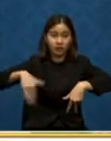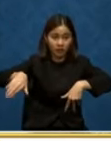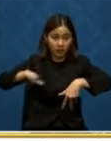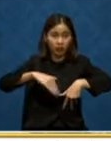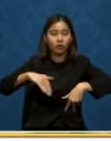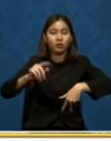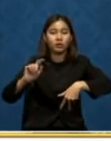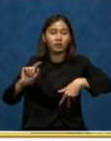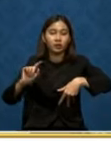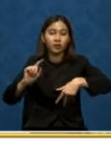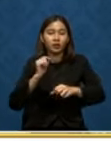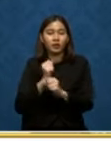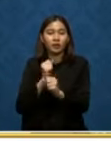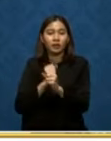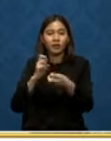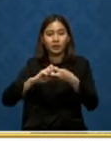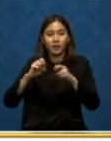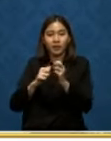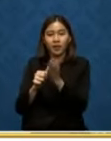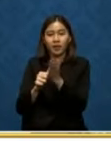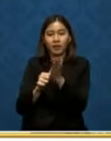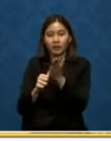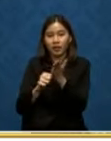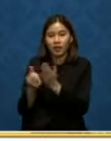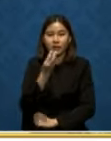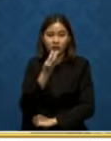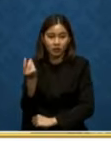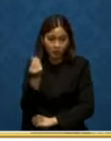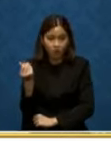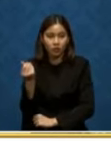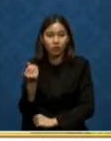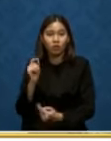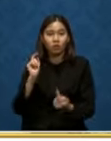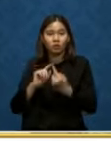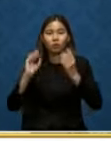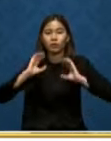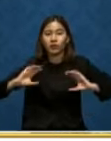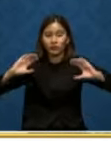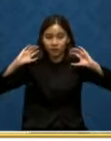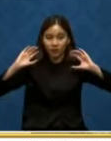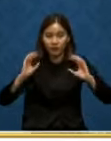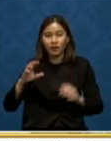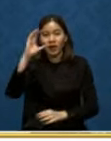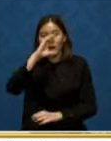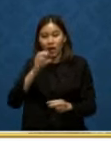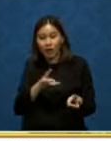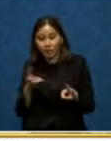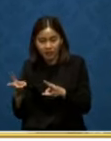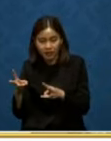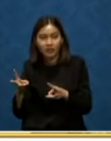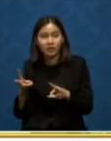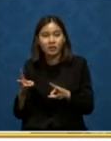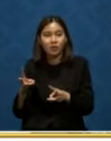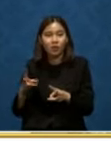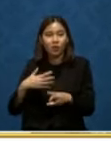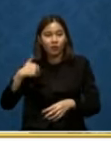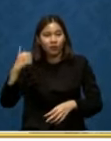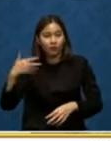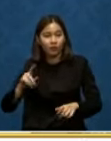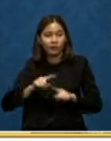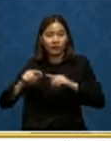ความจำเป็นที่ต้องดำเนินการแก้ไขปัญหาอย่างรีบเร่งภาครัฐและหาแนวทางในการบรรเทาความเดือดร้อนของพี่น้องชาว